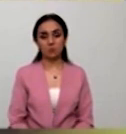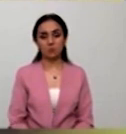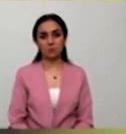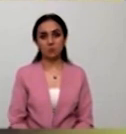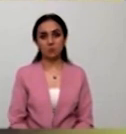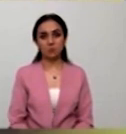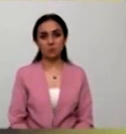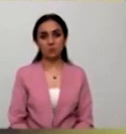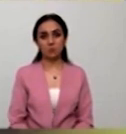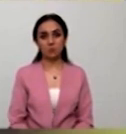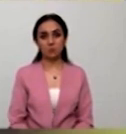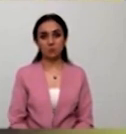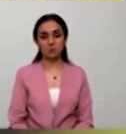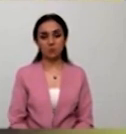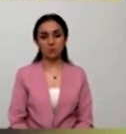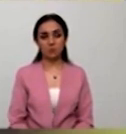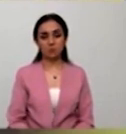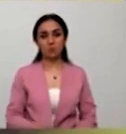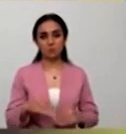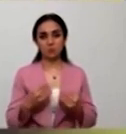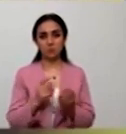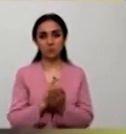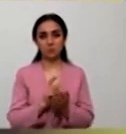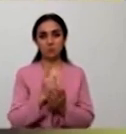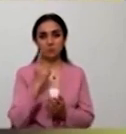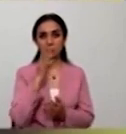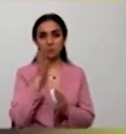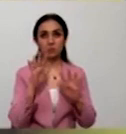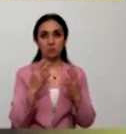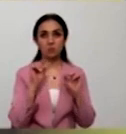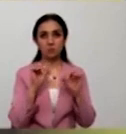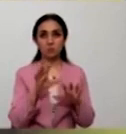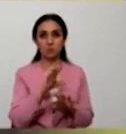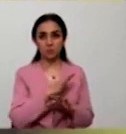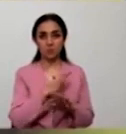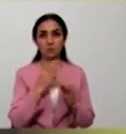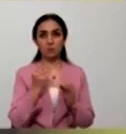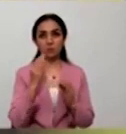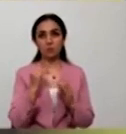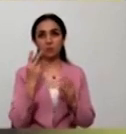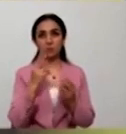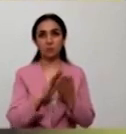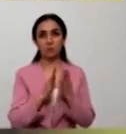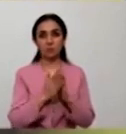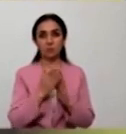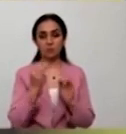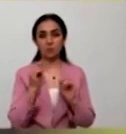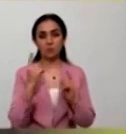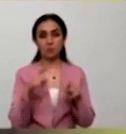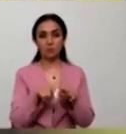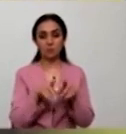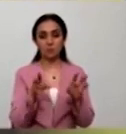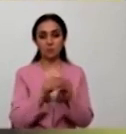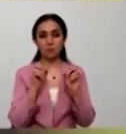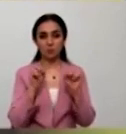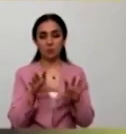Bundan tashqari demak, berilgan shartlarda bir vaqtda ro'y berishi mumkin bo'lgan ikki hodisa, demak, birgalikda